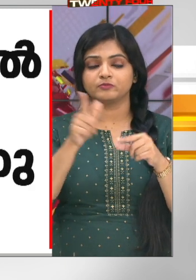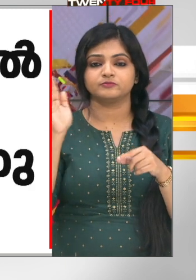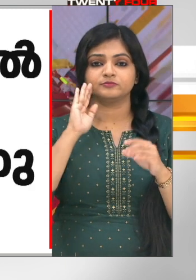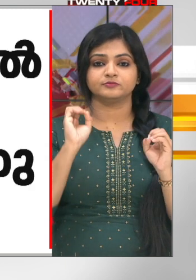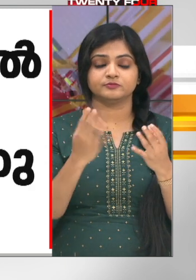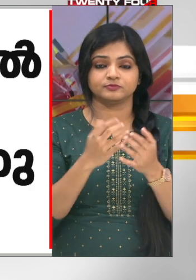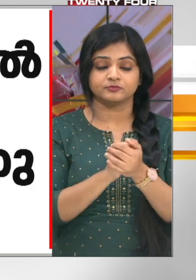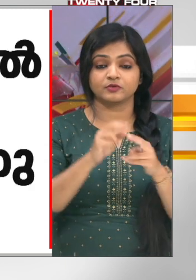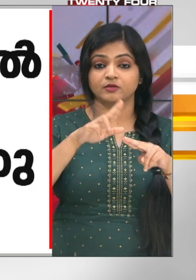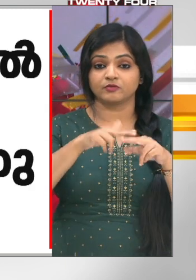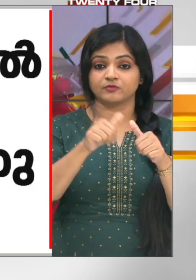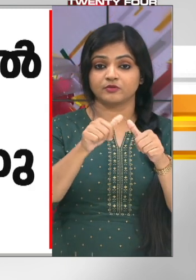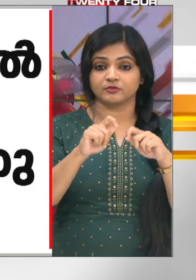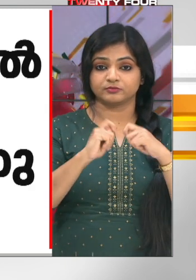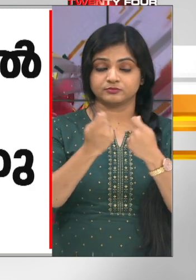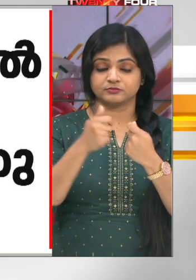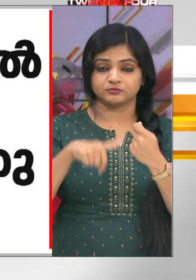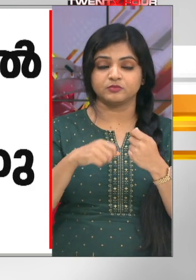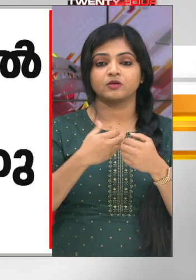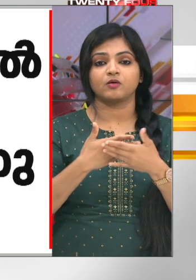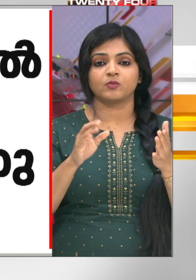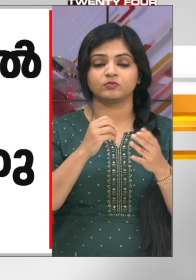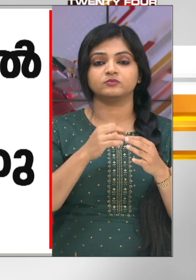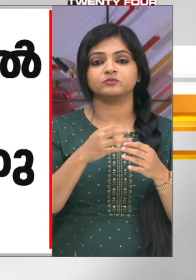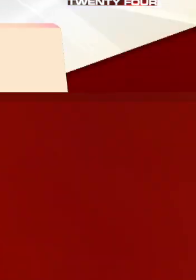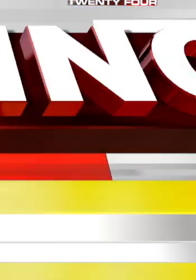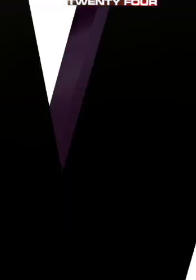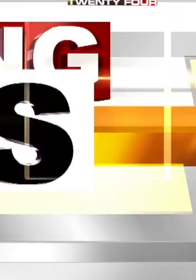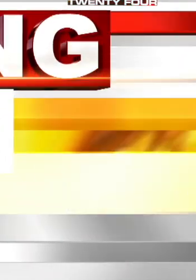അഥവാ ഫെഡറൽ ഏവിയേഷൻ അഡ്മിനിസ്ട്രേഷൻ തന്നെ ഈ വാർത്ത സ്ഥിരീകരിച്ചുകൊണ്ട്